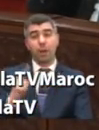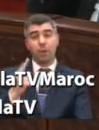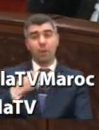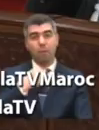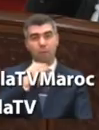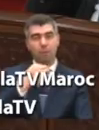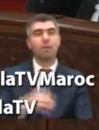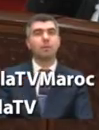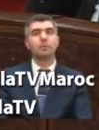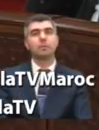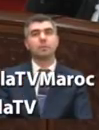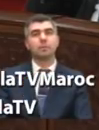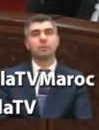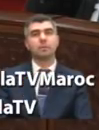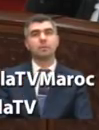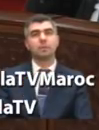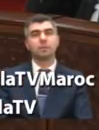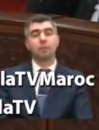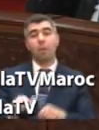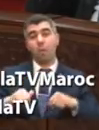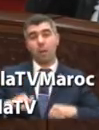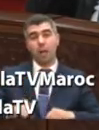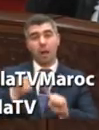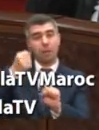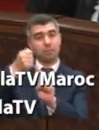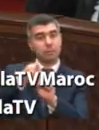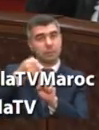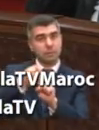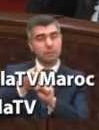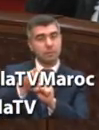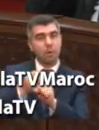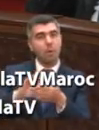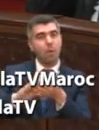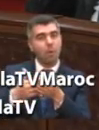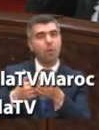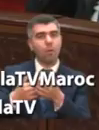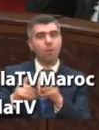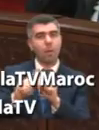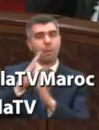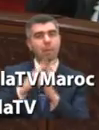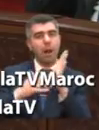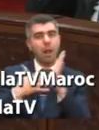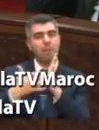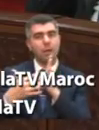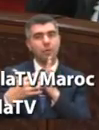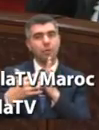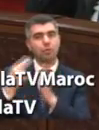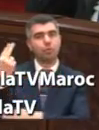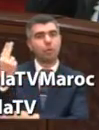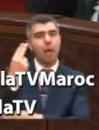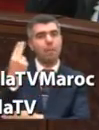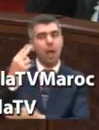البداية أن أقول بأن الوزارة تعمل على مراجعة الخريطة الجامعية وملائمتها